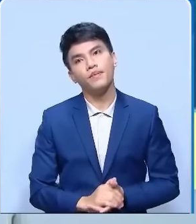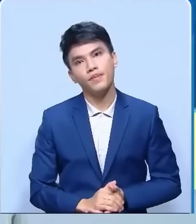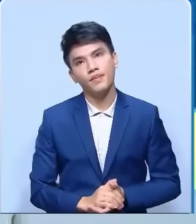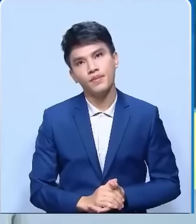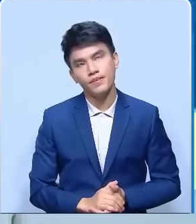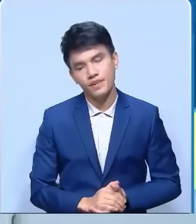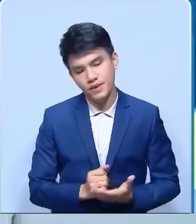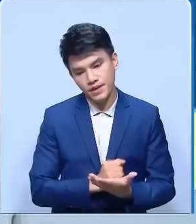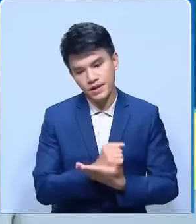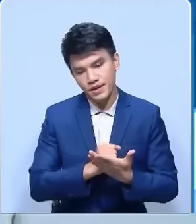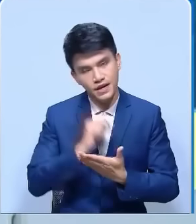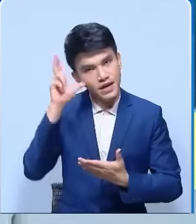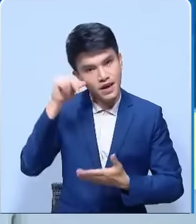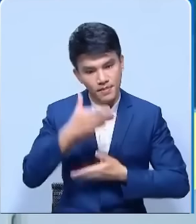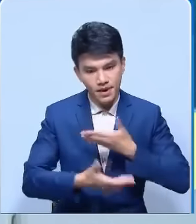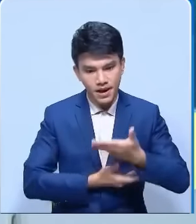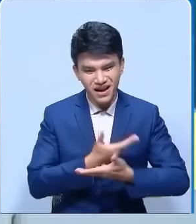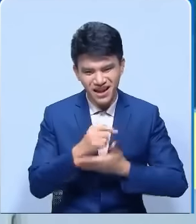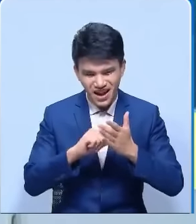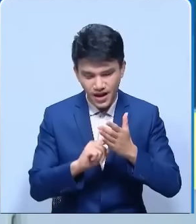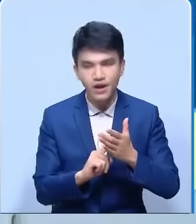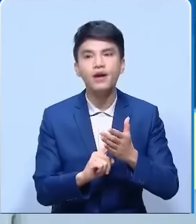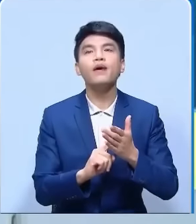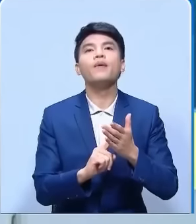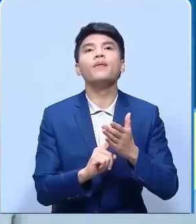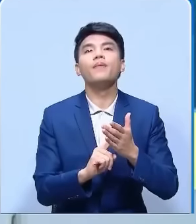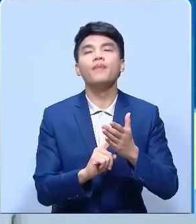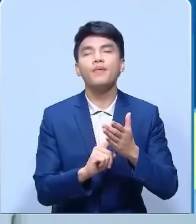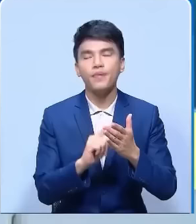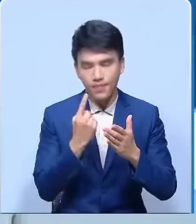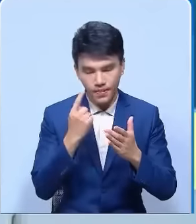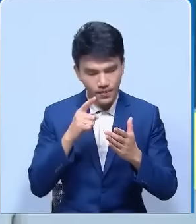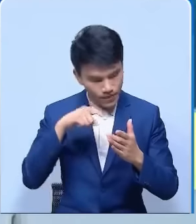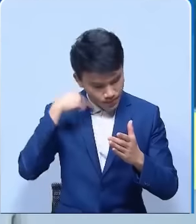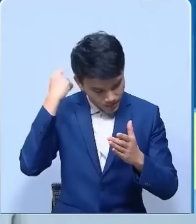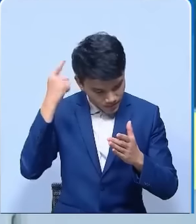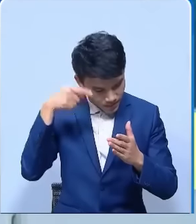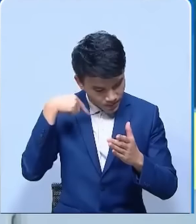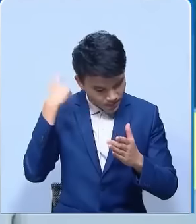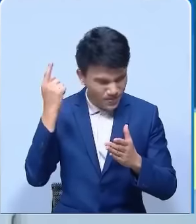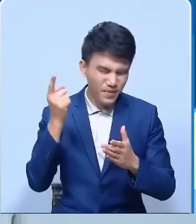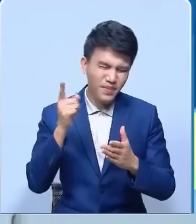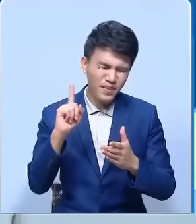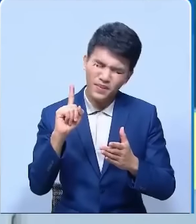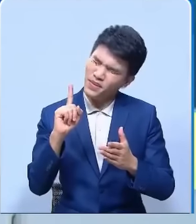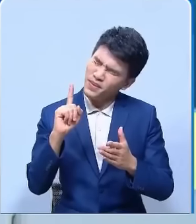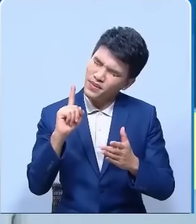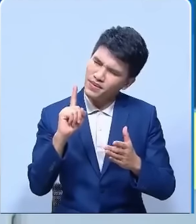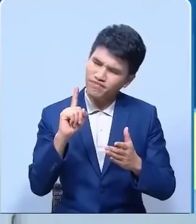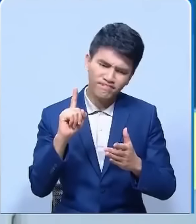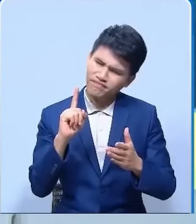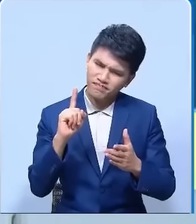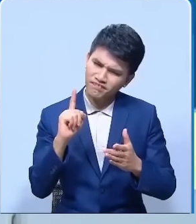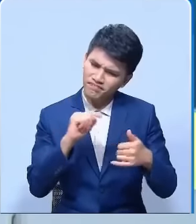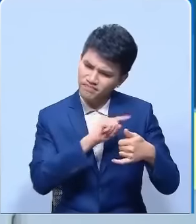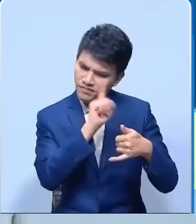าตอนแรกเนี่ยเมียเกือบจะรอดไม่ใช่ว่ารอดหรอกแต่ปฏิเสธแต่เจ้าหน้าที่ไม่เชื่อเพราะยังไงก็มีพิรุธ